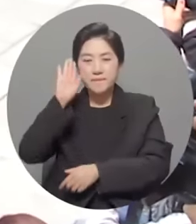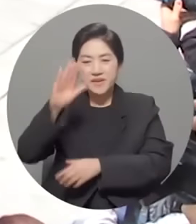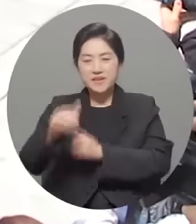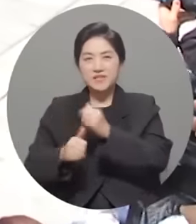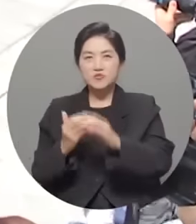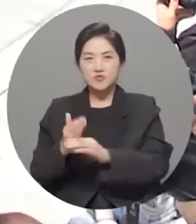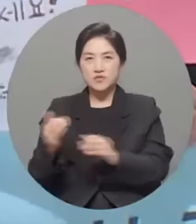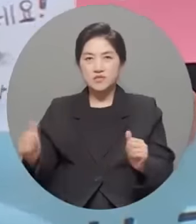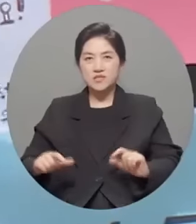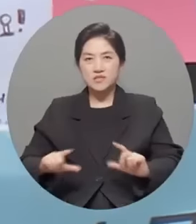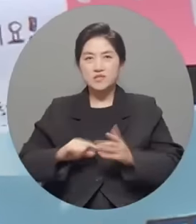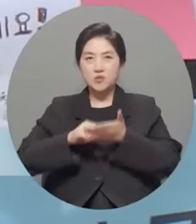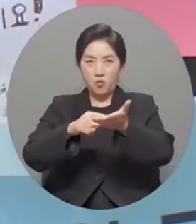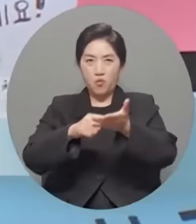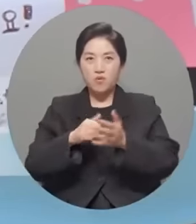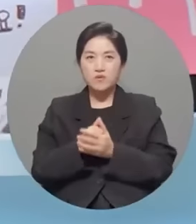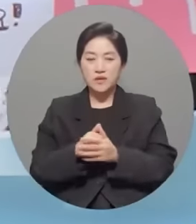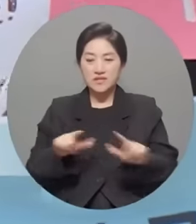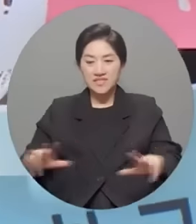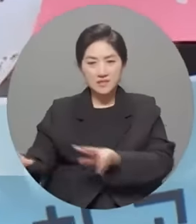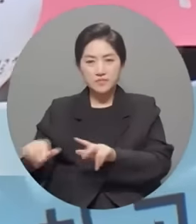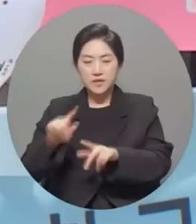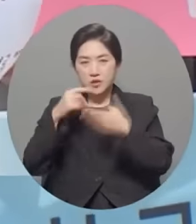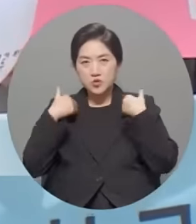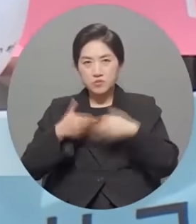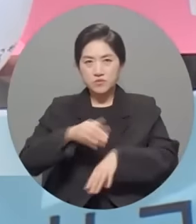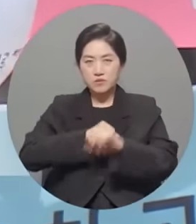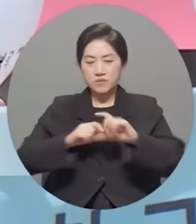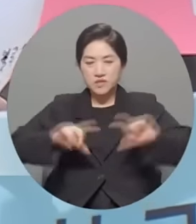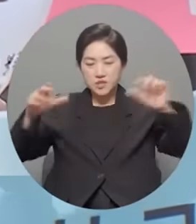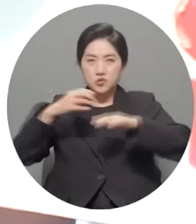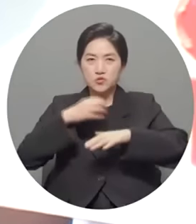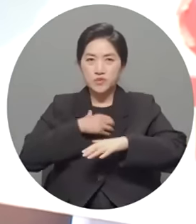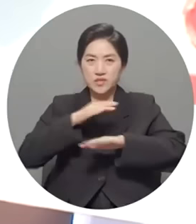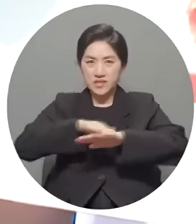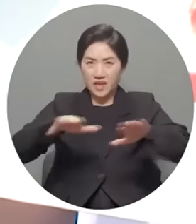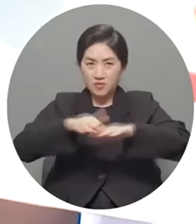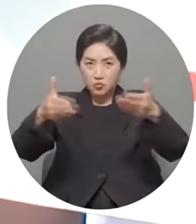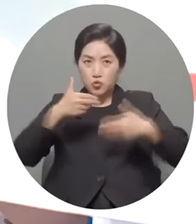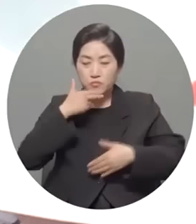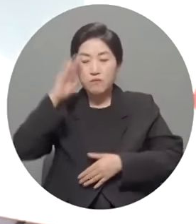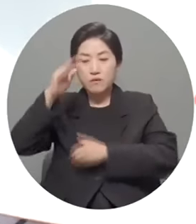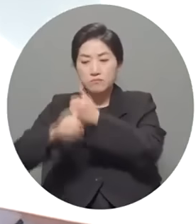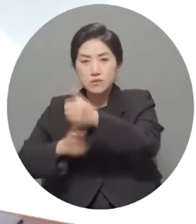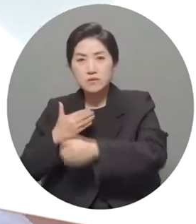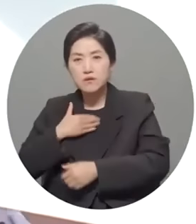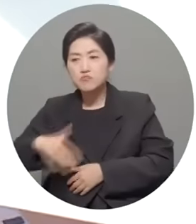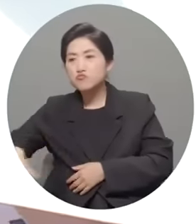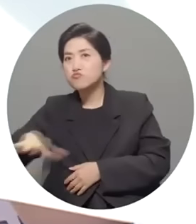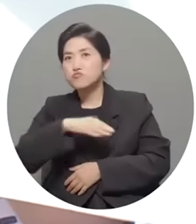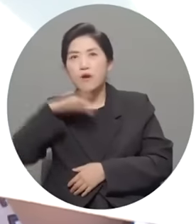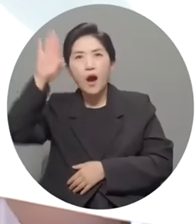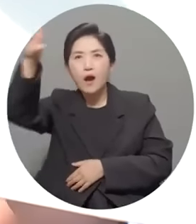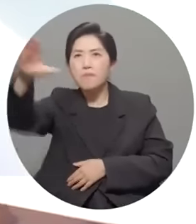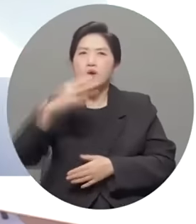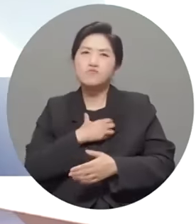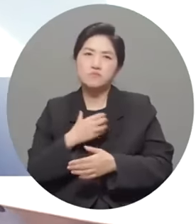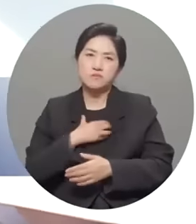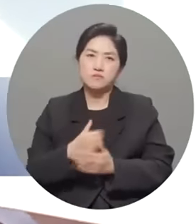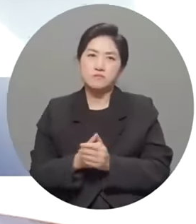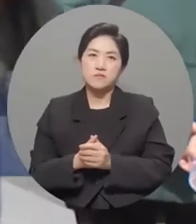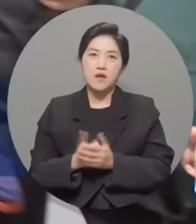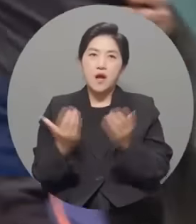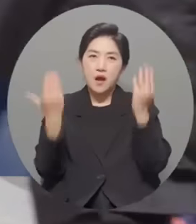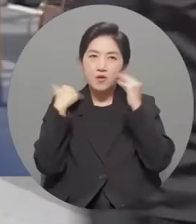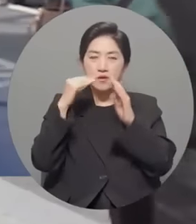청구인들. 지금 당장 정부의 적극적인 기후위기 대응이 없다면 자신들의 미래가 위태롭다고 말합니다. 학교에서도